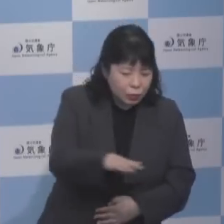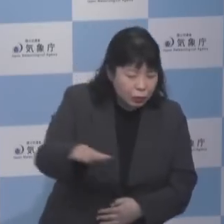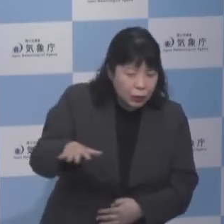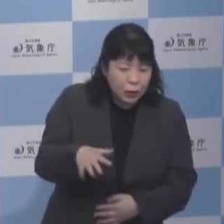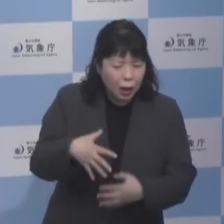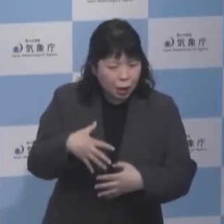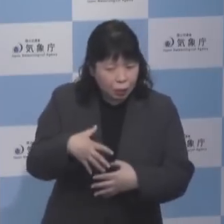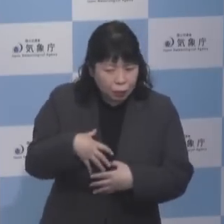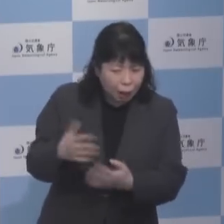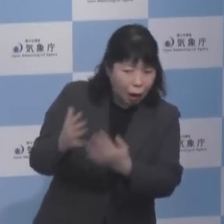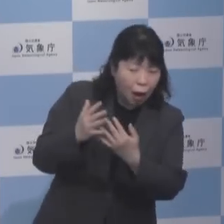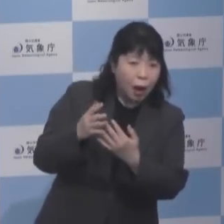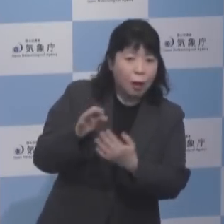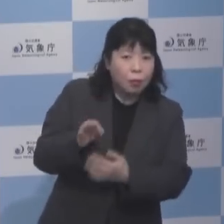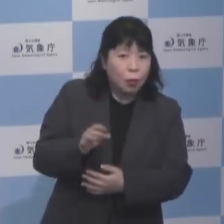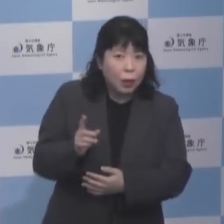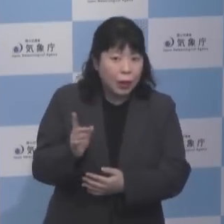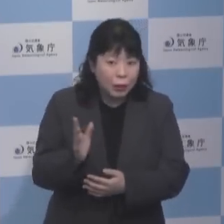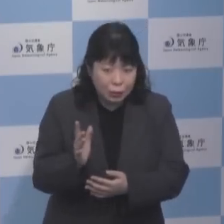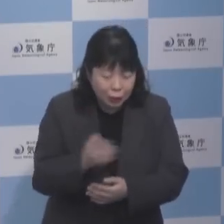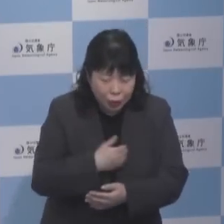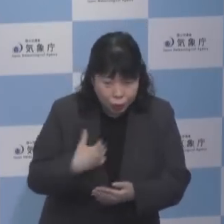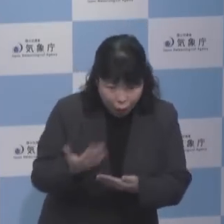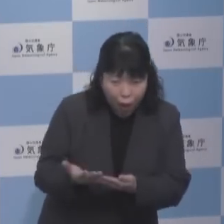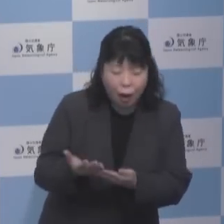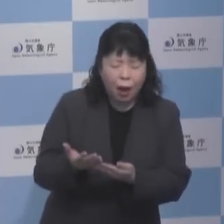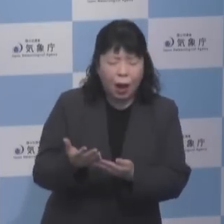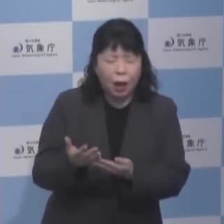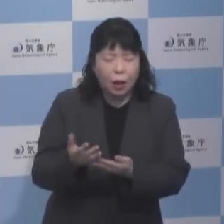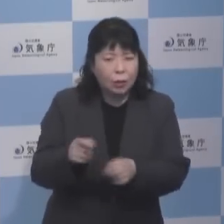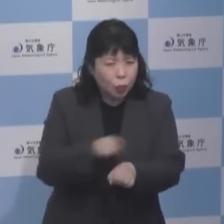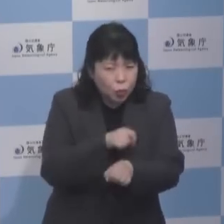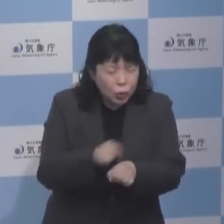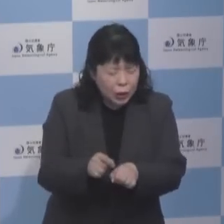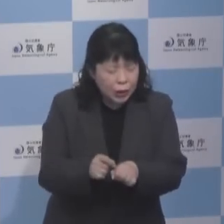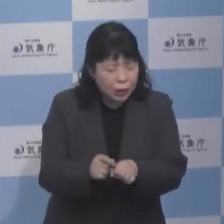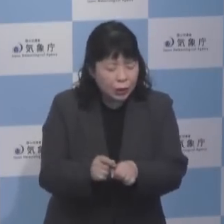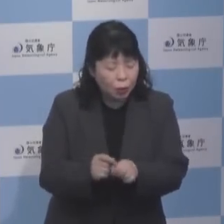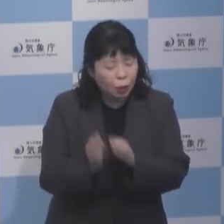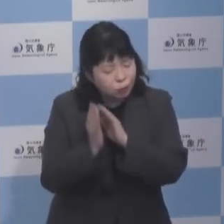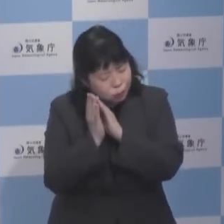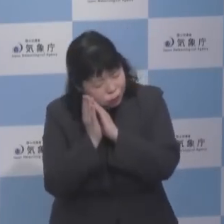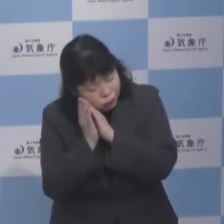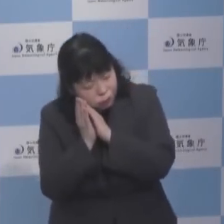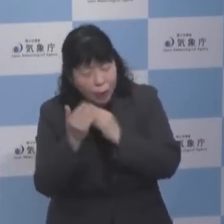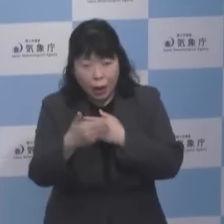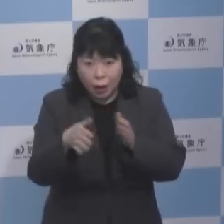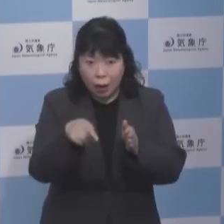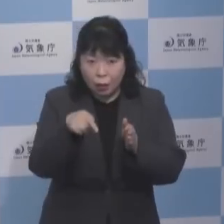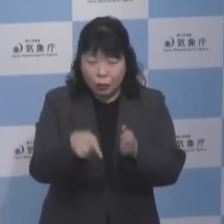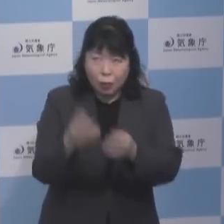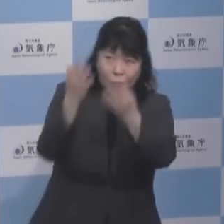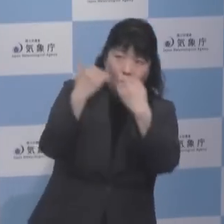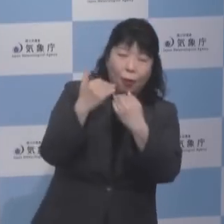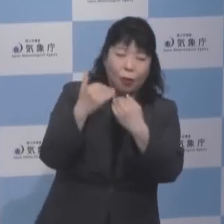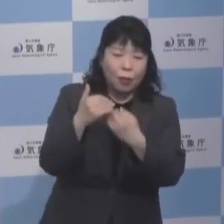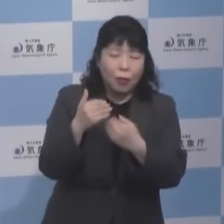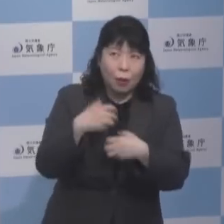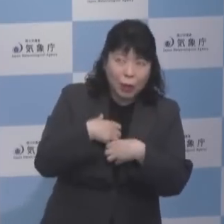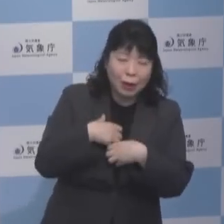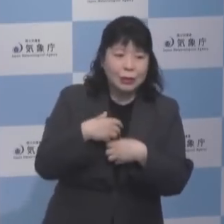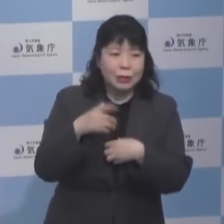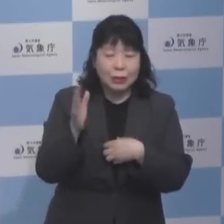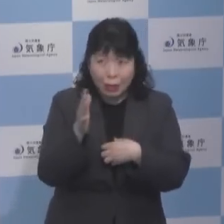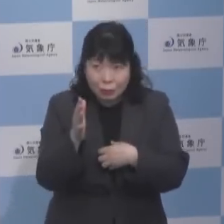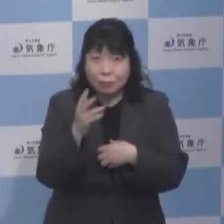か、特に夜寝るような場所では何か落ちてくるようなものがないかなどご確認をいただければと思います。